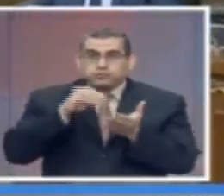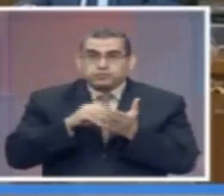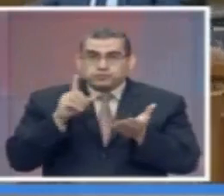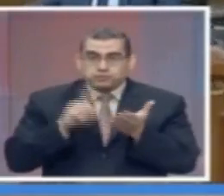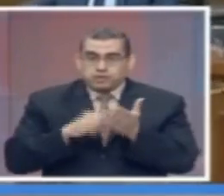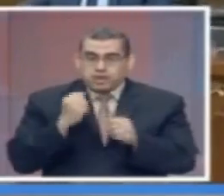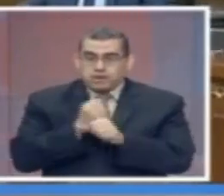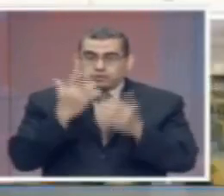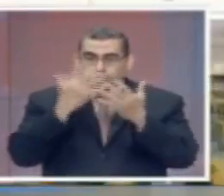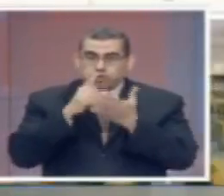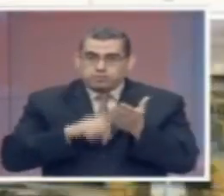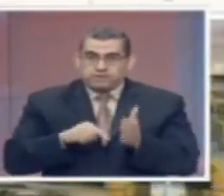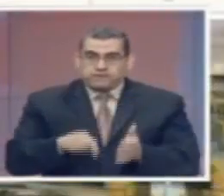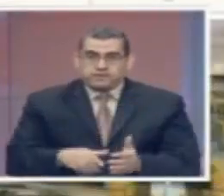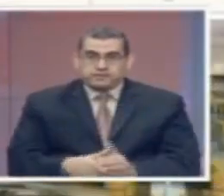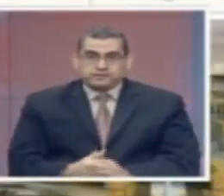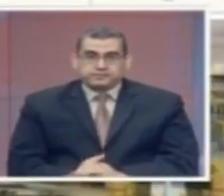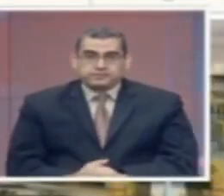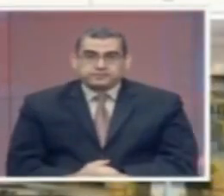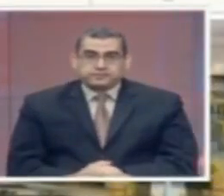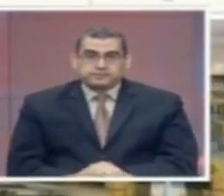مع شركة سيمنز.